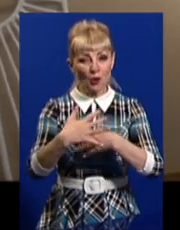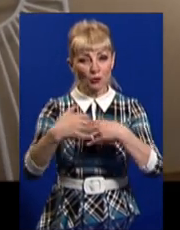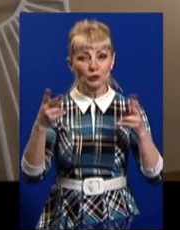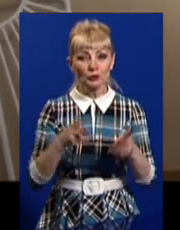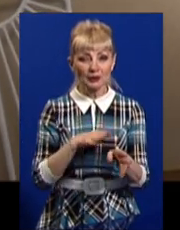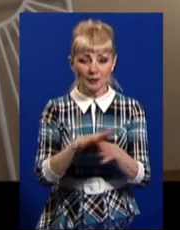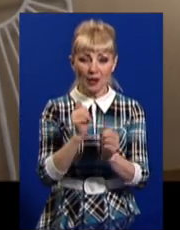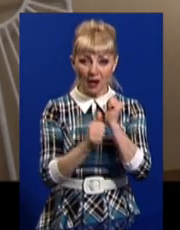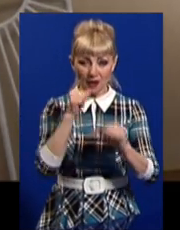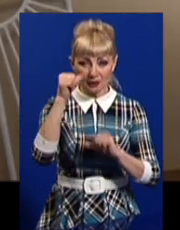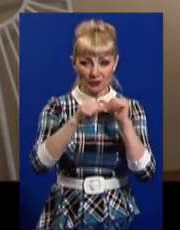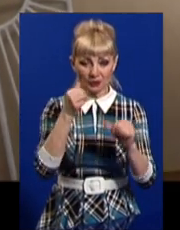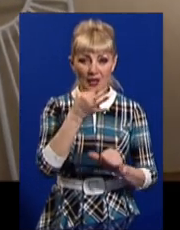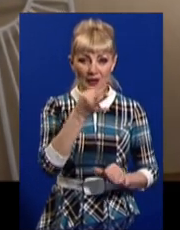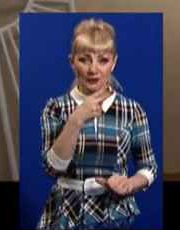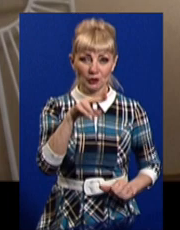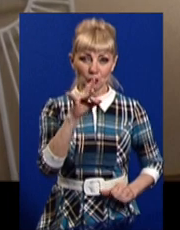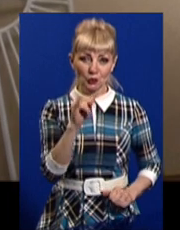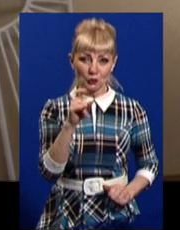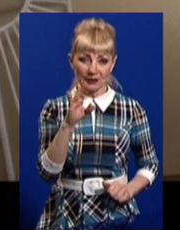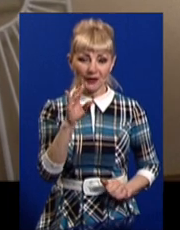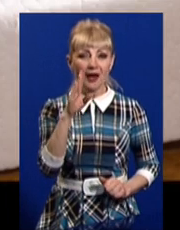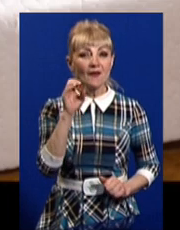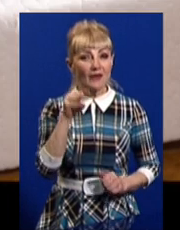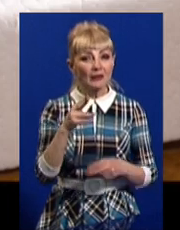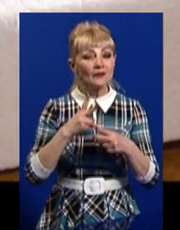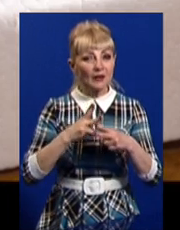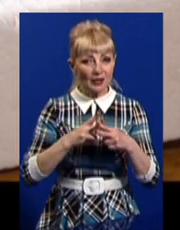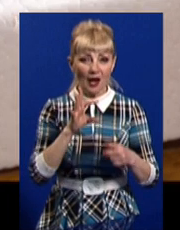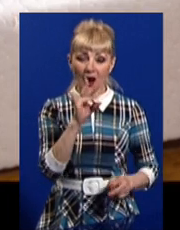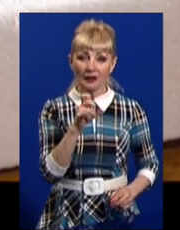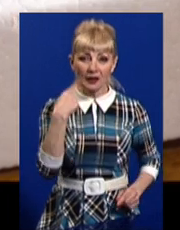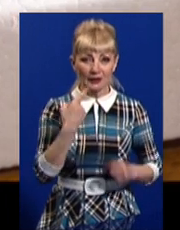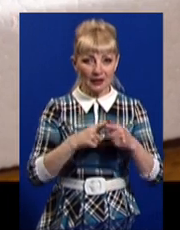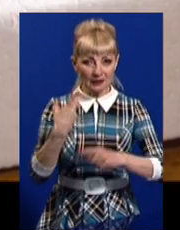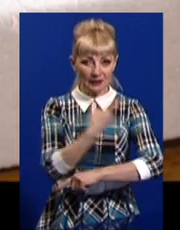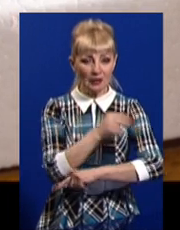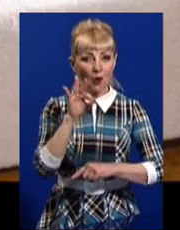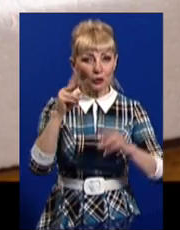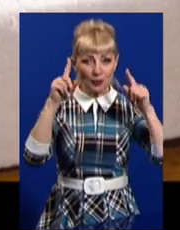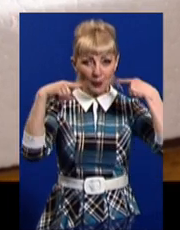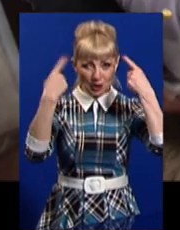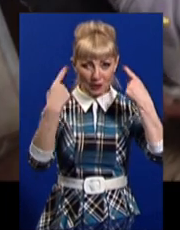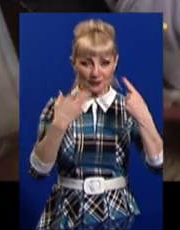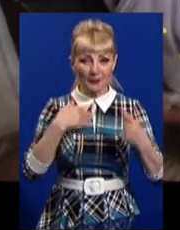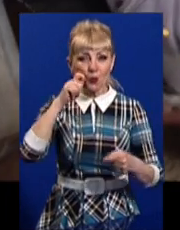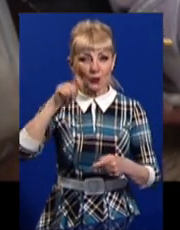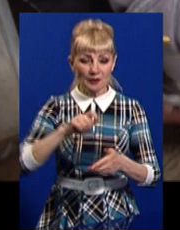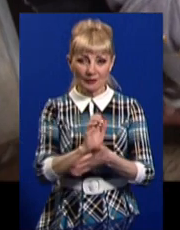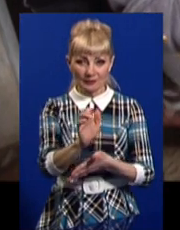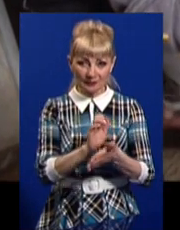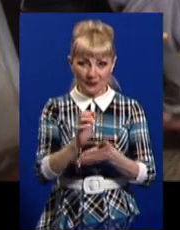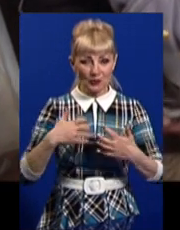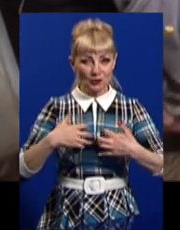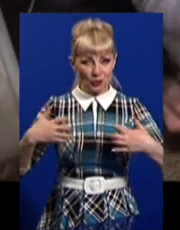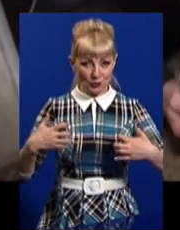робити щороку, каже Любов Друзіва, ветеринарна лікарка. Вона говорить, ця вакцина від сказу вітчизняного виробництва. Тварини